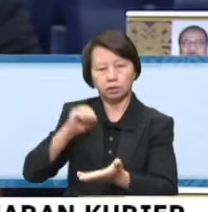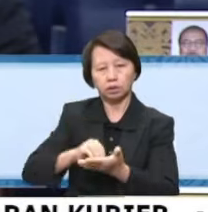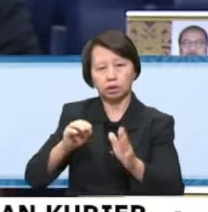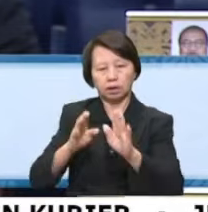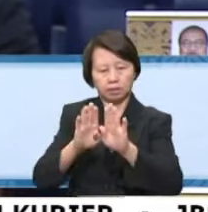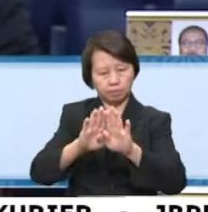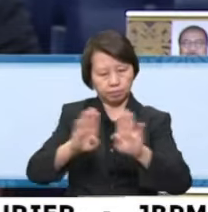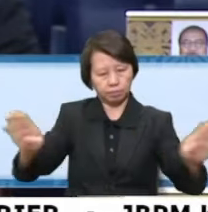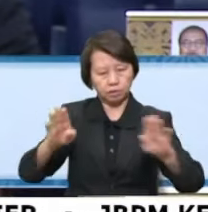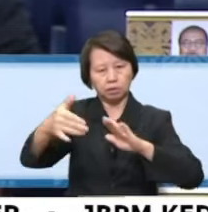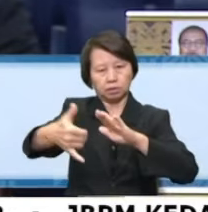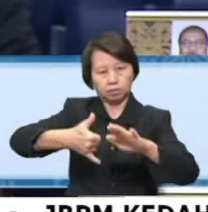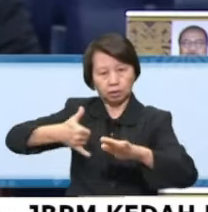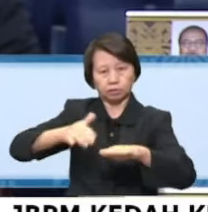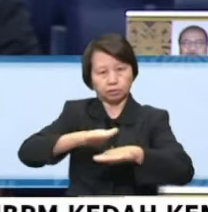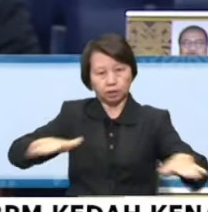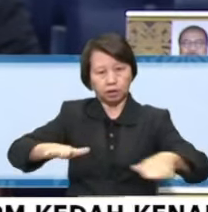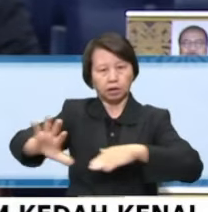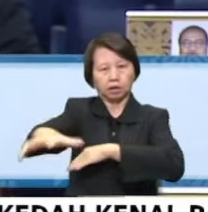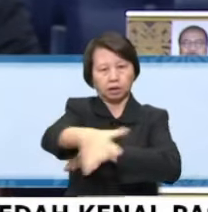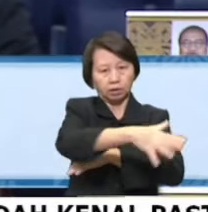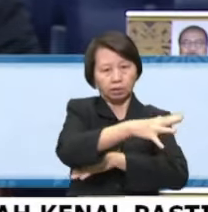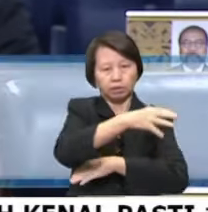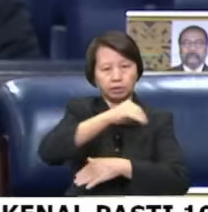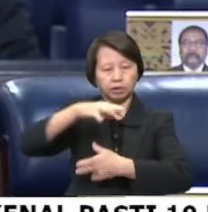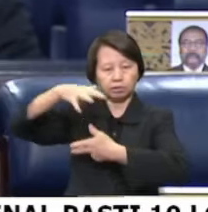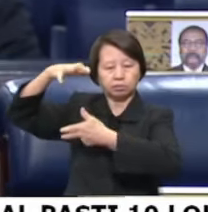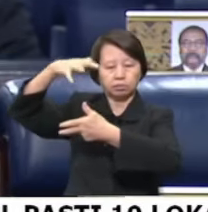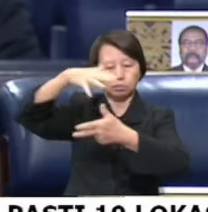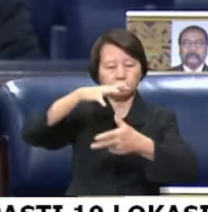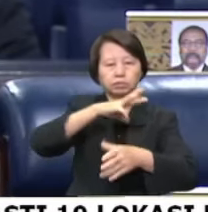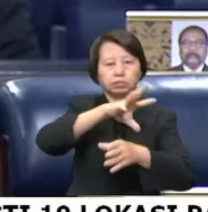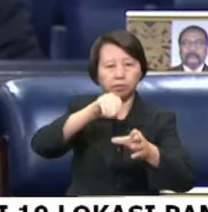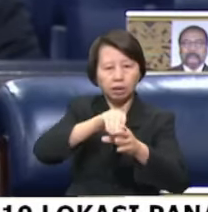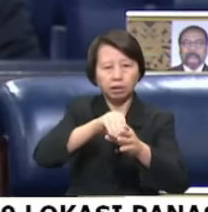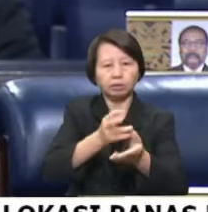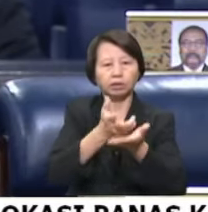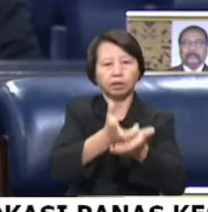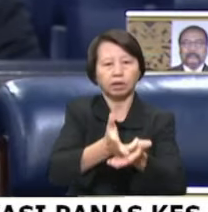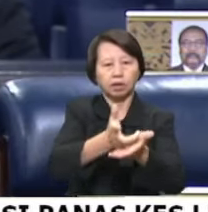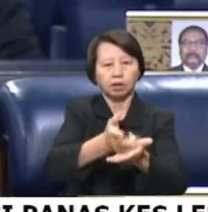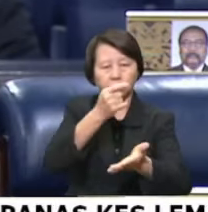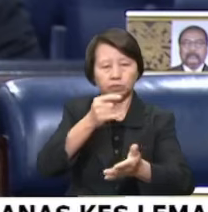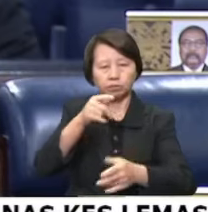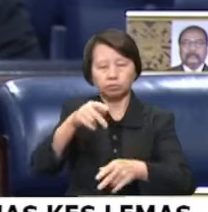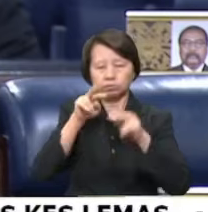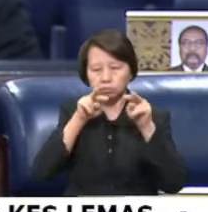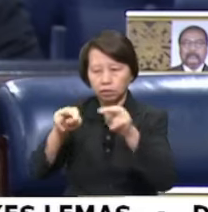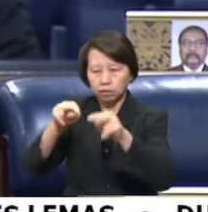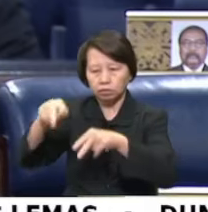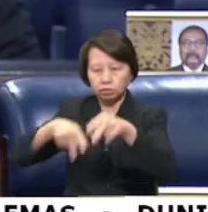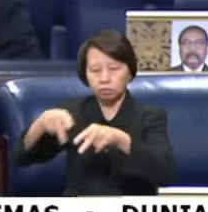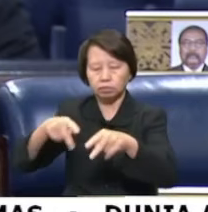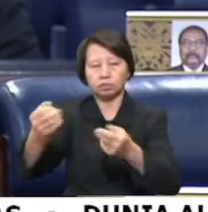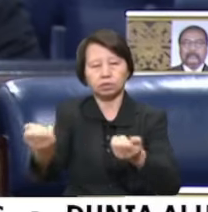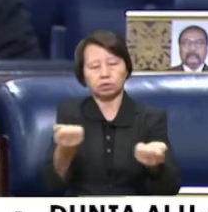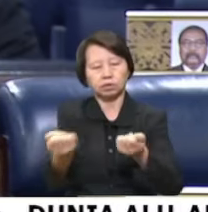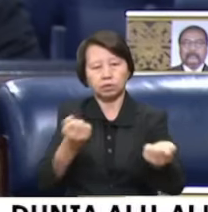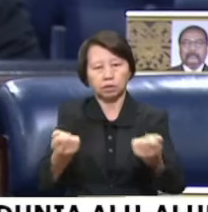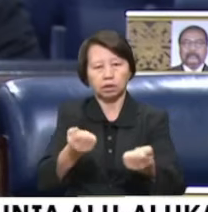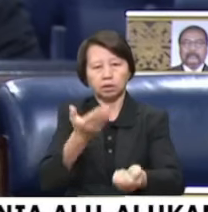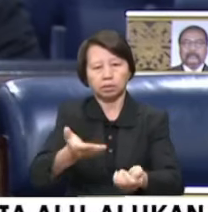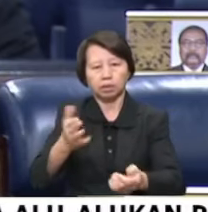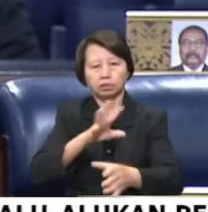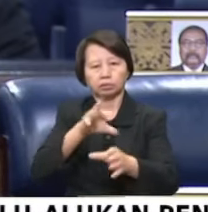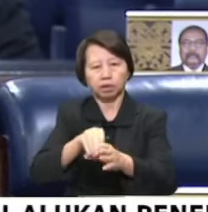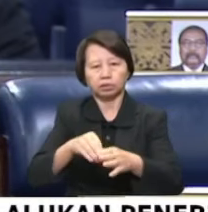pintu masuk darat, laut dan udara termasuk pelabuhan bagi pergerakan orang, kenderaan dan barangan termasuk